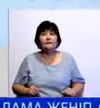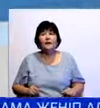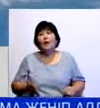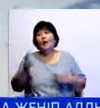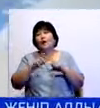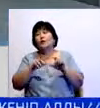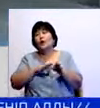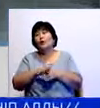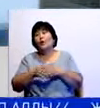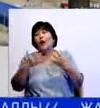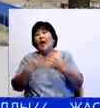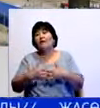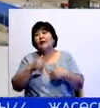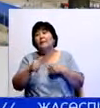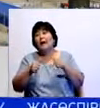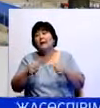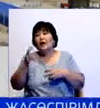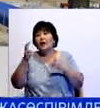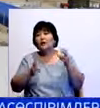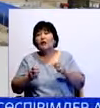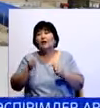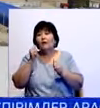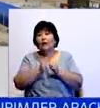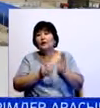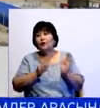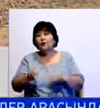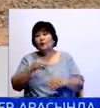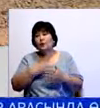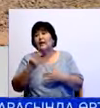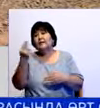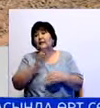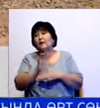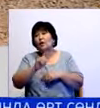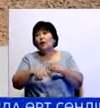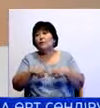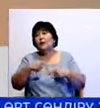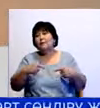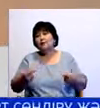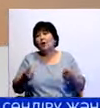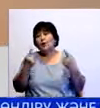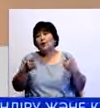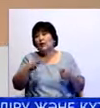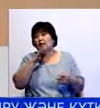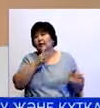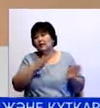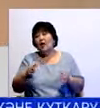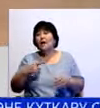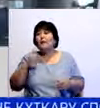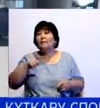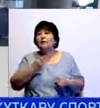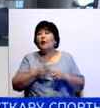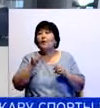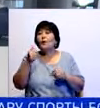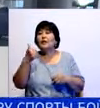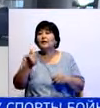Өндіріс орны толығымен автоматтандырылған. Зауыт тоқтаусыз жұмыс істеп тұр. Цемент шығару процесі бірнеше күрделі кезеңінен тұрады. Мамандар мұнда